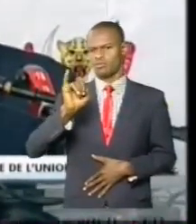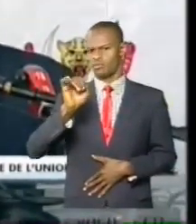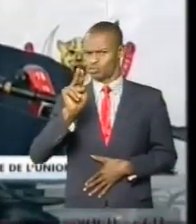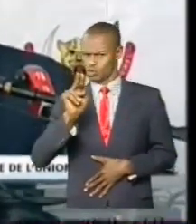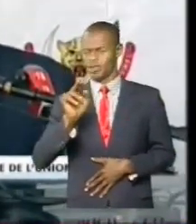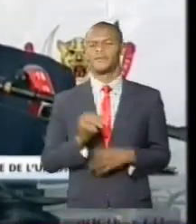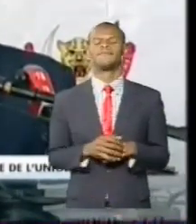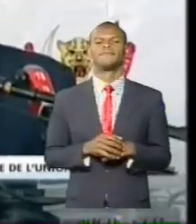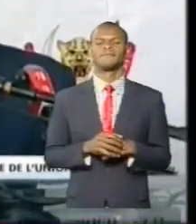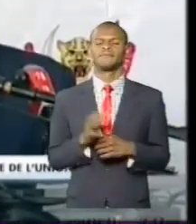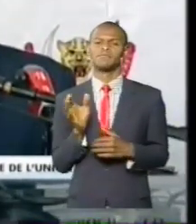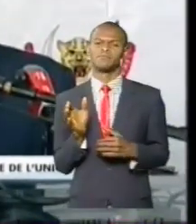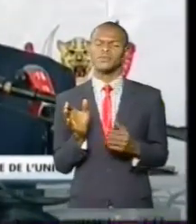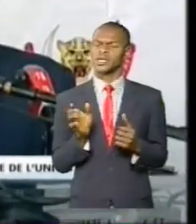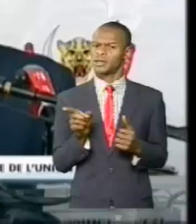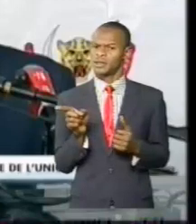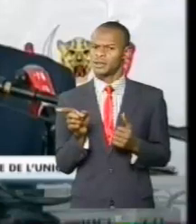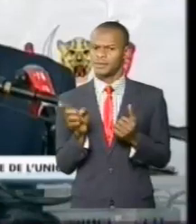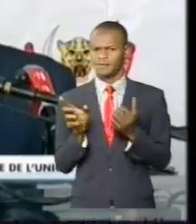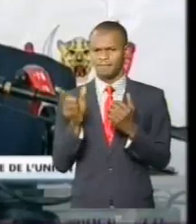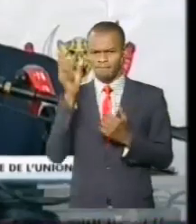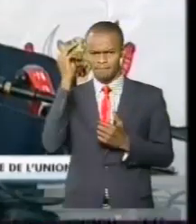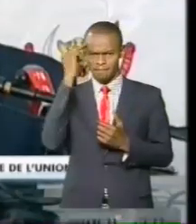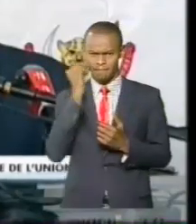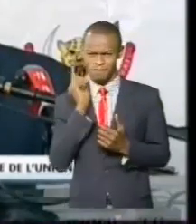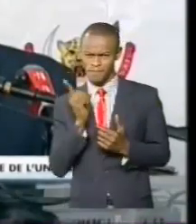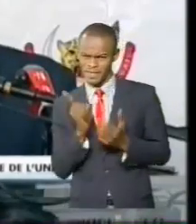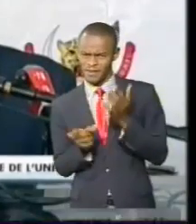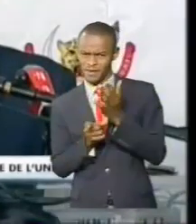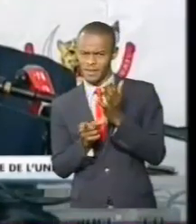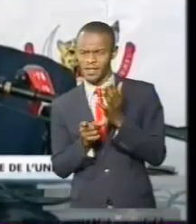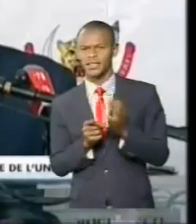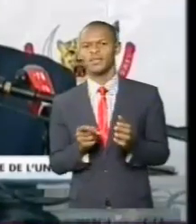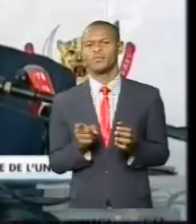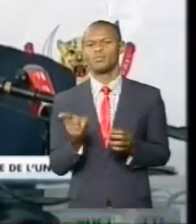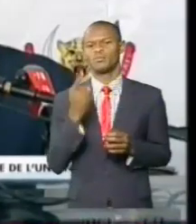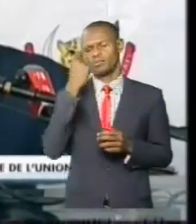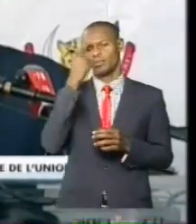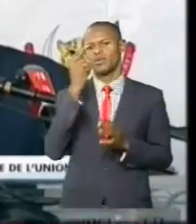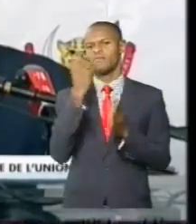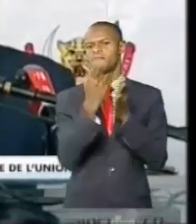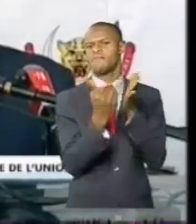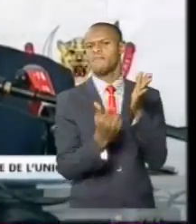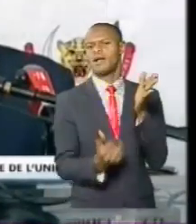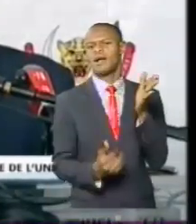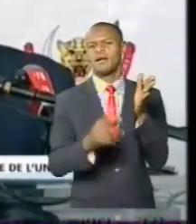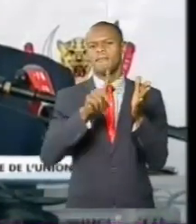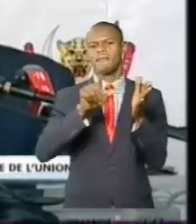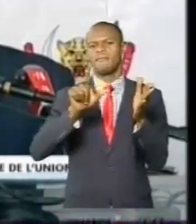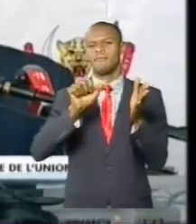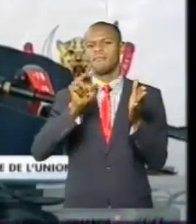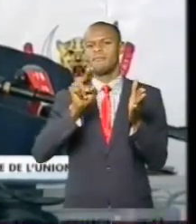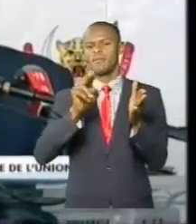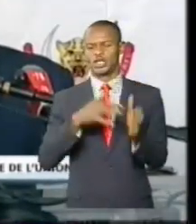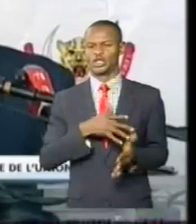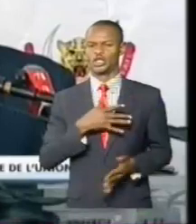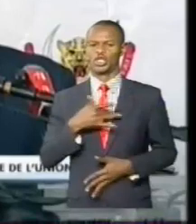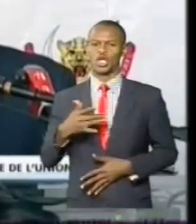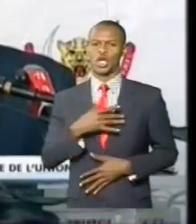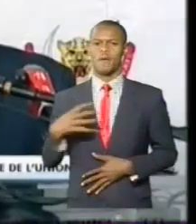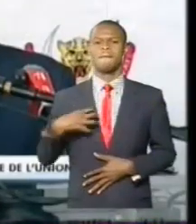Vice-premier ministre, ministre du Plan, Madame Élisée Mounemboué Tamoukoumoué.